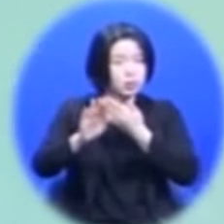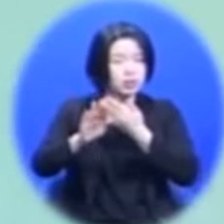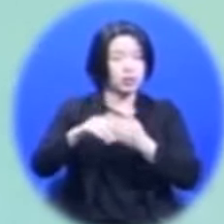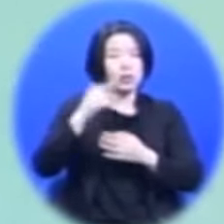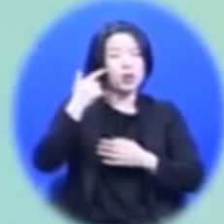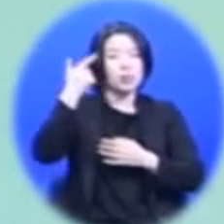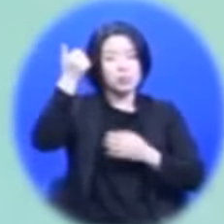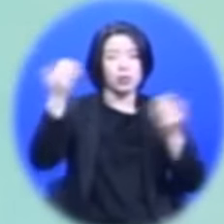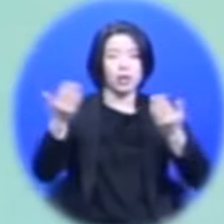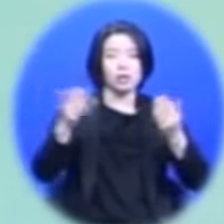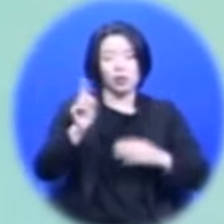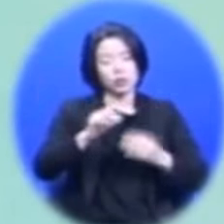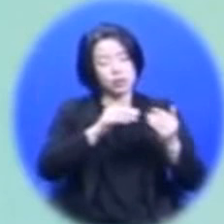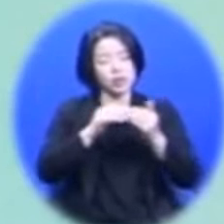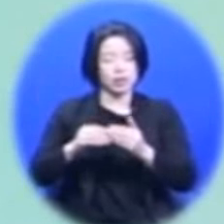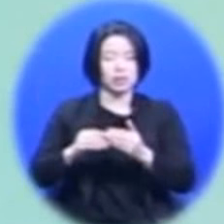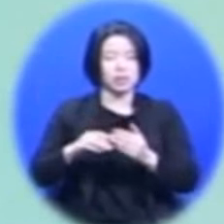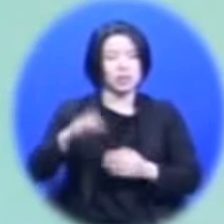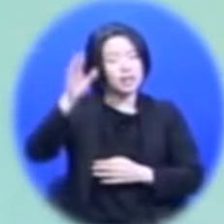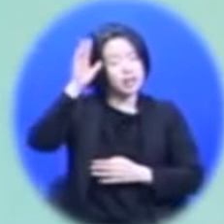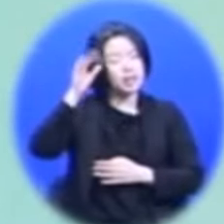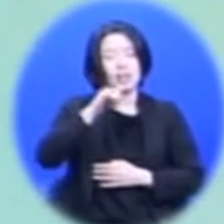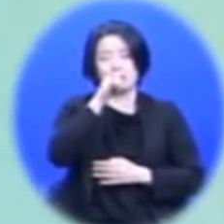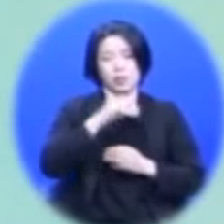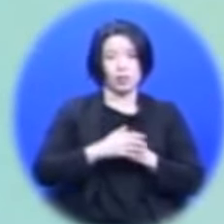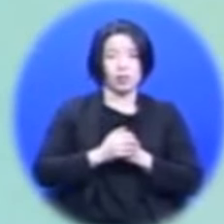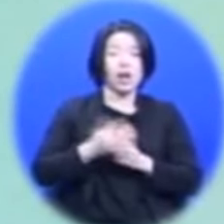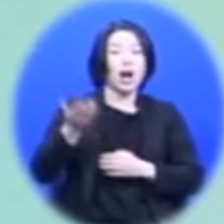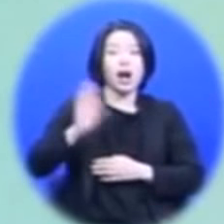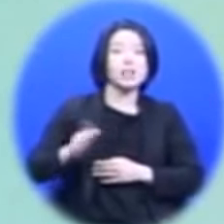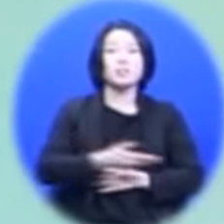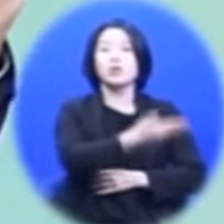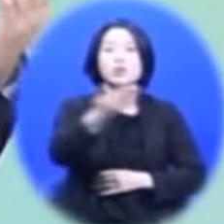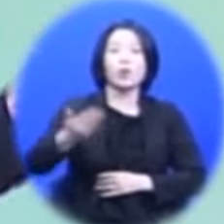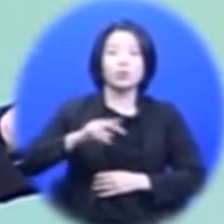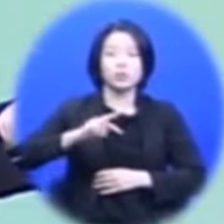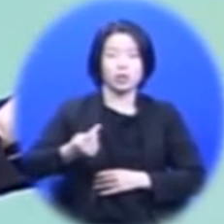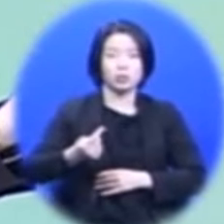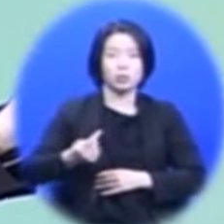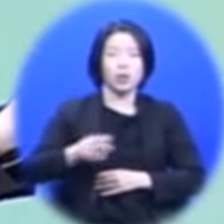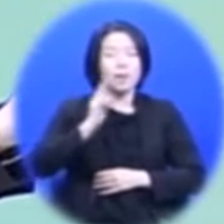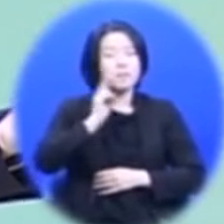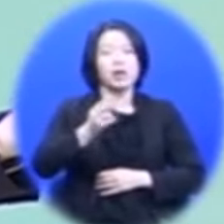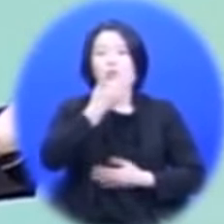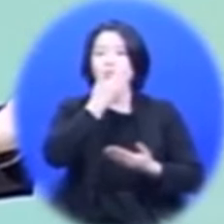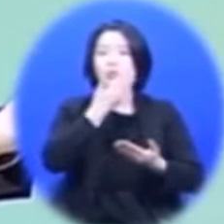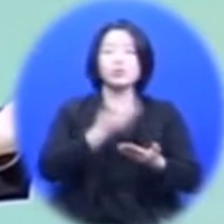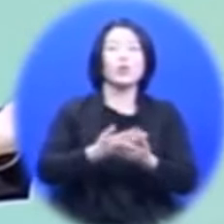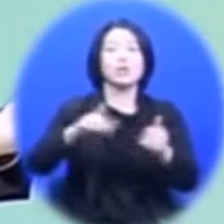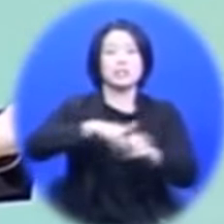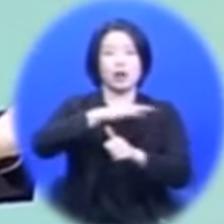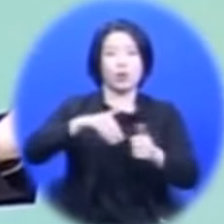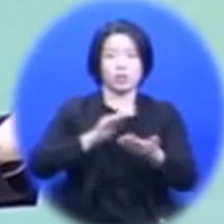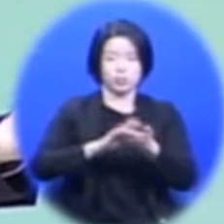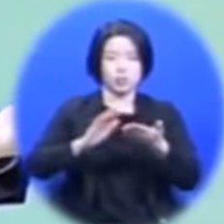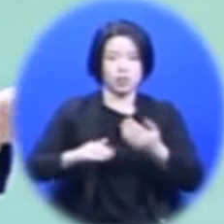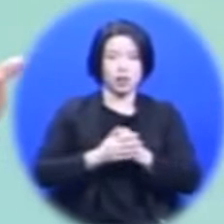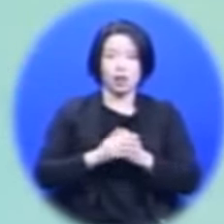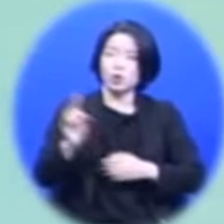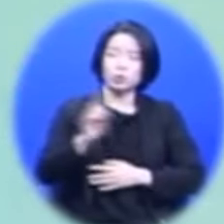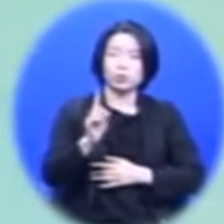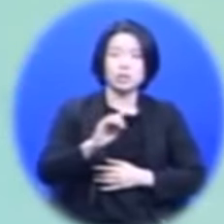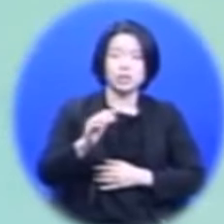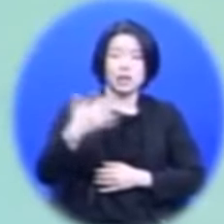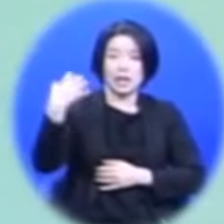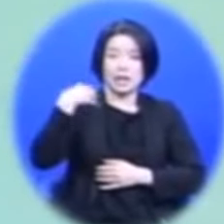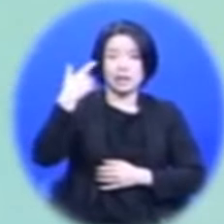이끄실지를 기대하게 됩니다. 그런데 여러분들에게도 이건 매우 중요한 상황입니다. 도대체 담임